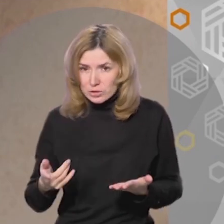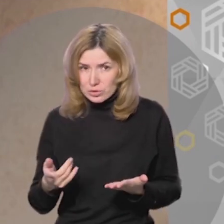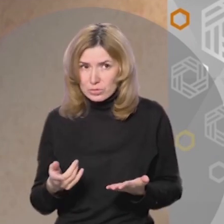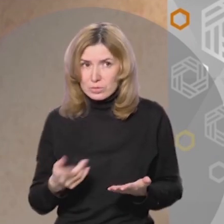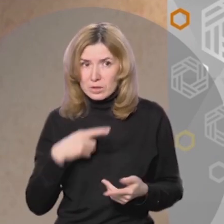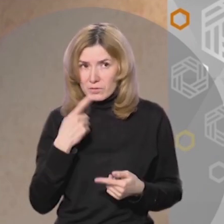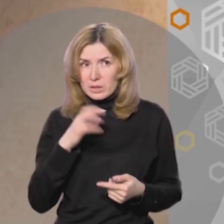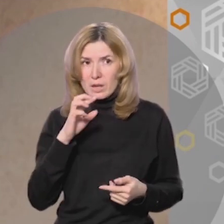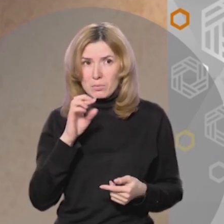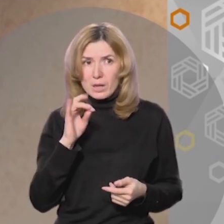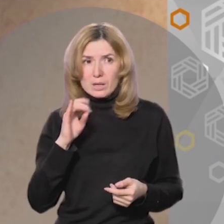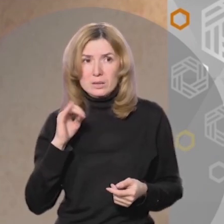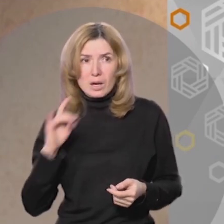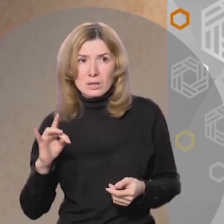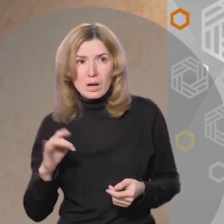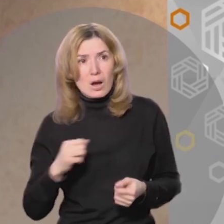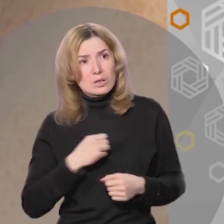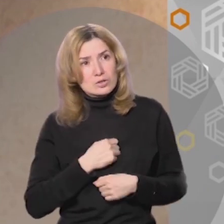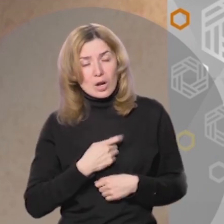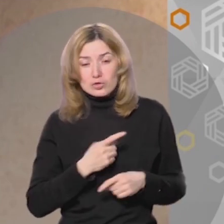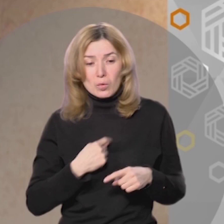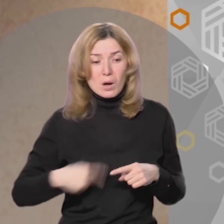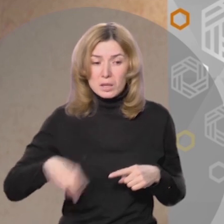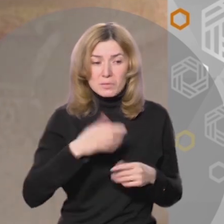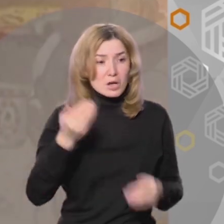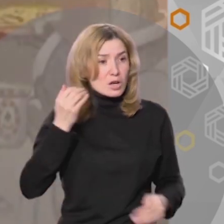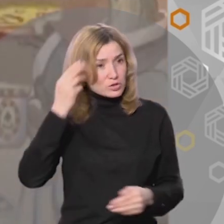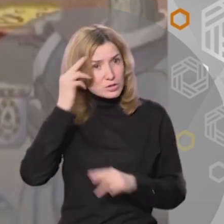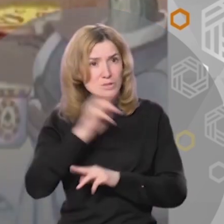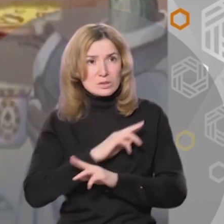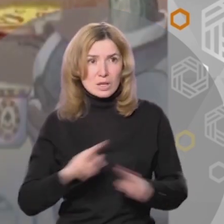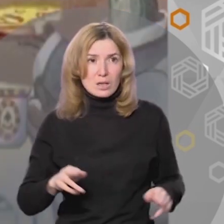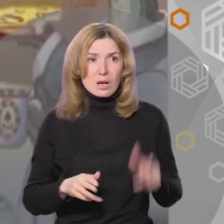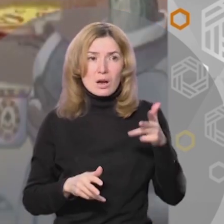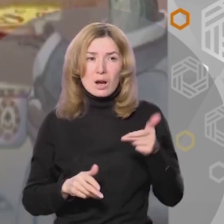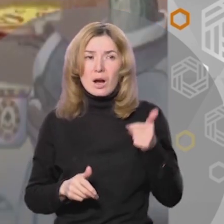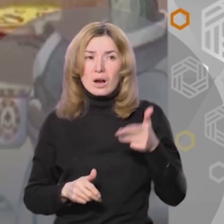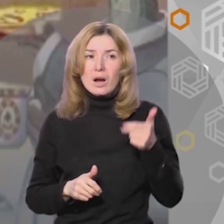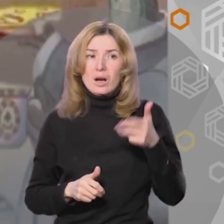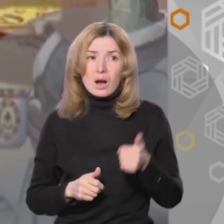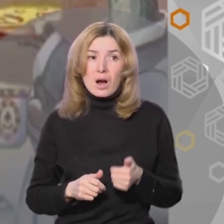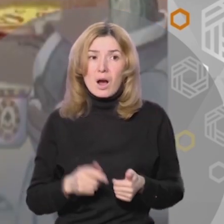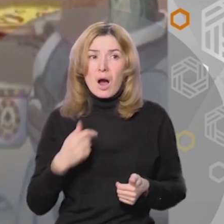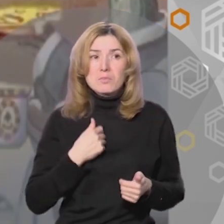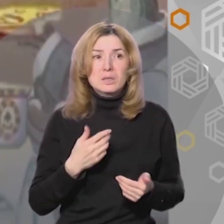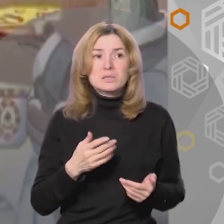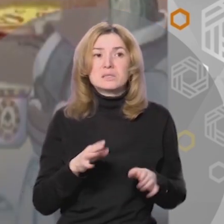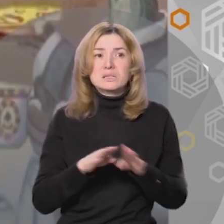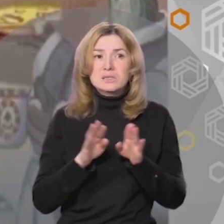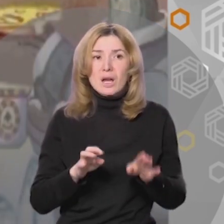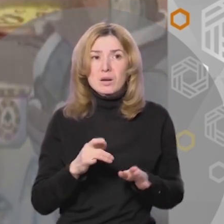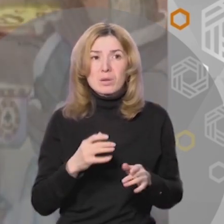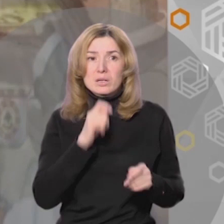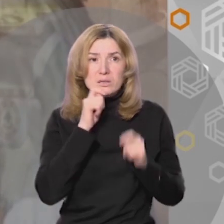Мечтаешь? Удивился Бернар. Как жаль, что мы этого не знали. А то не стали бы его